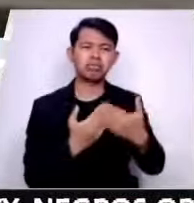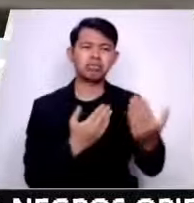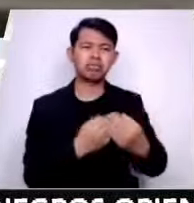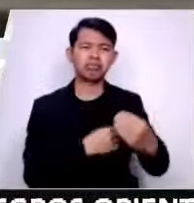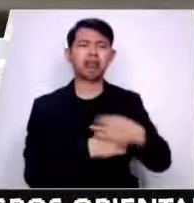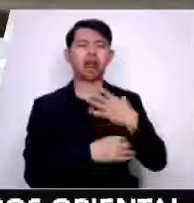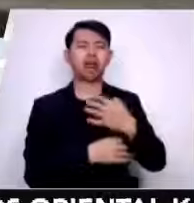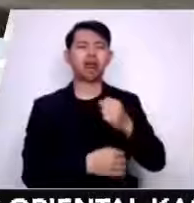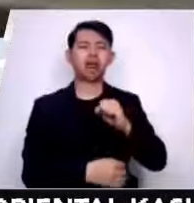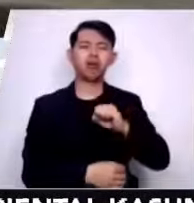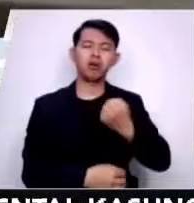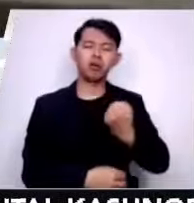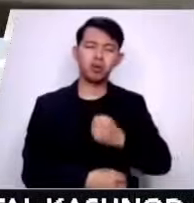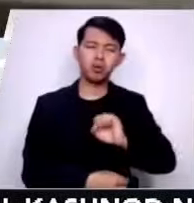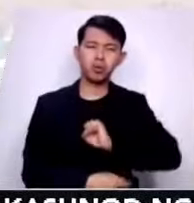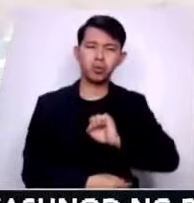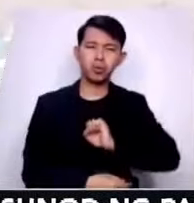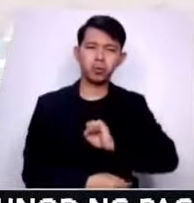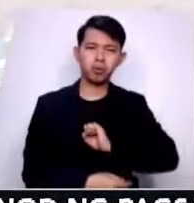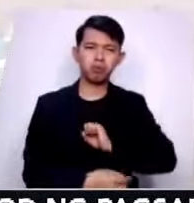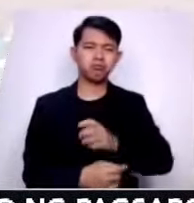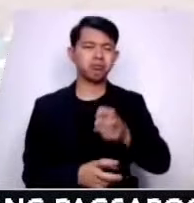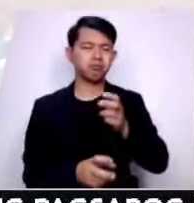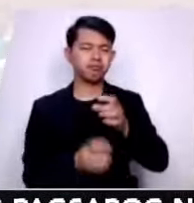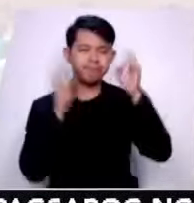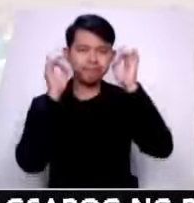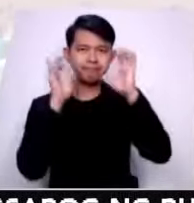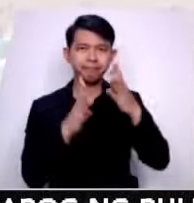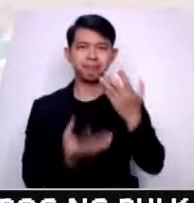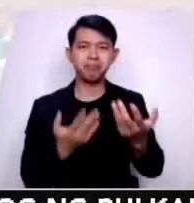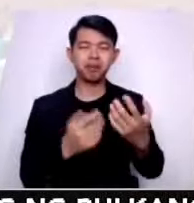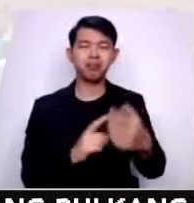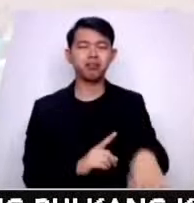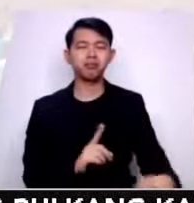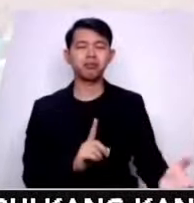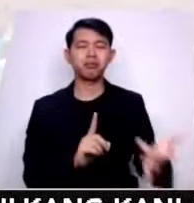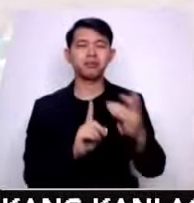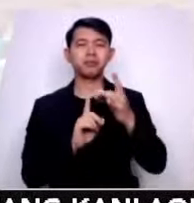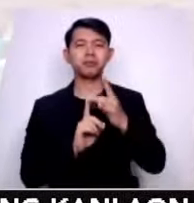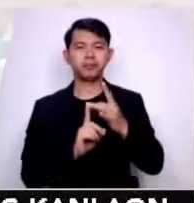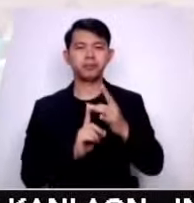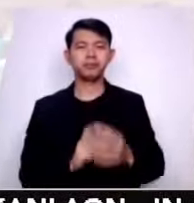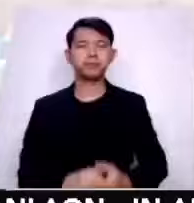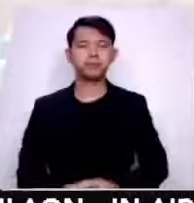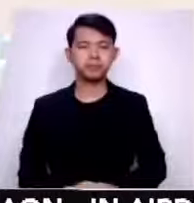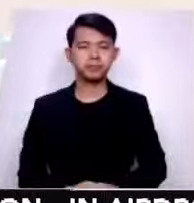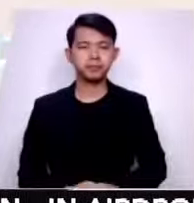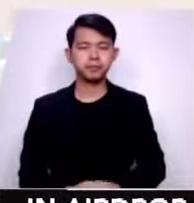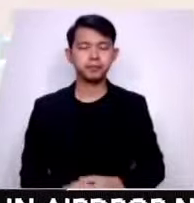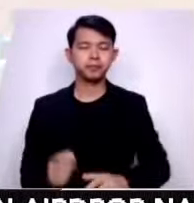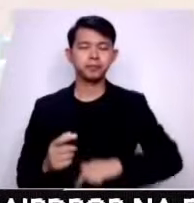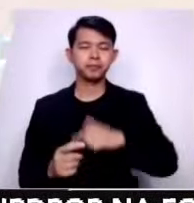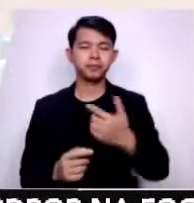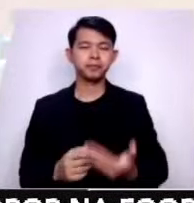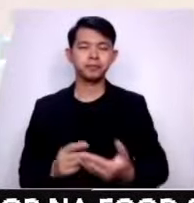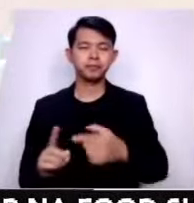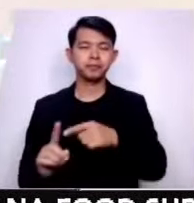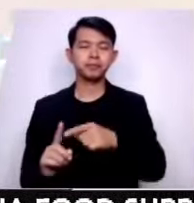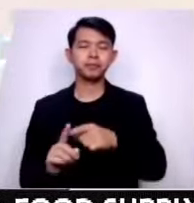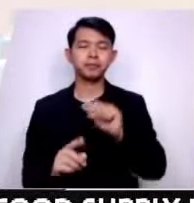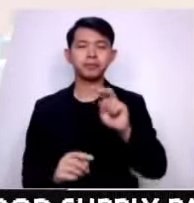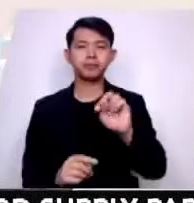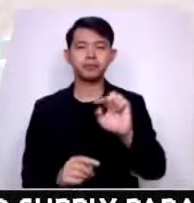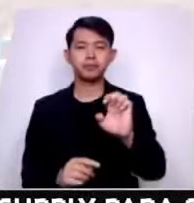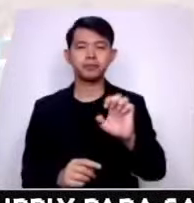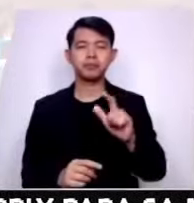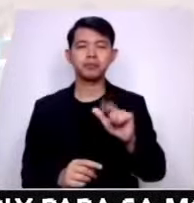baka mamaya machempuhan. Ang 26 years old naman na si Angeli Cabonegro, lagi raw nagsusuot ng face